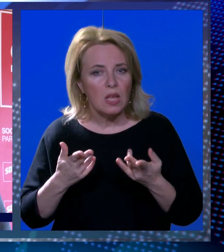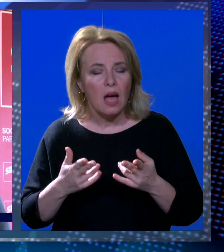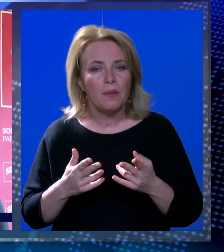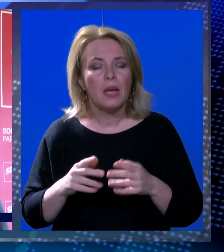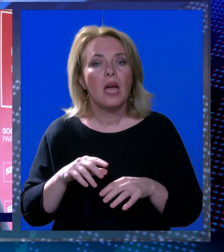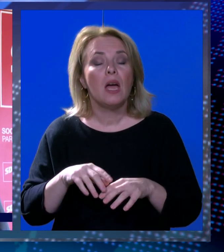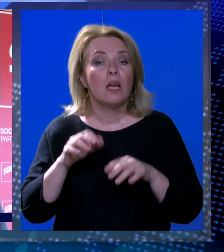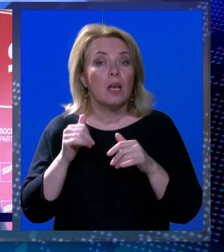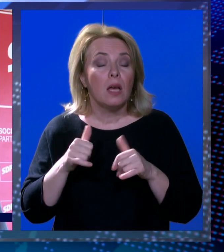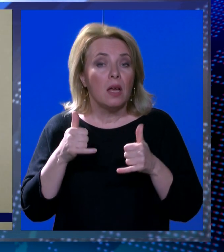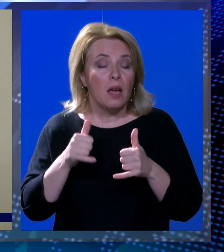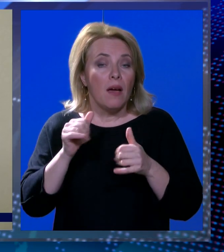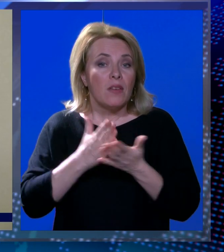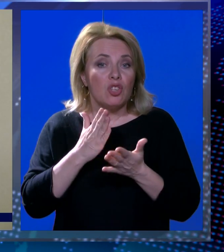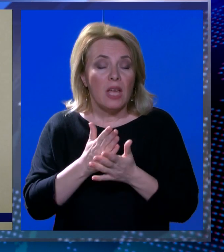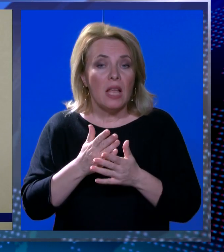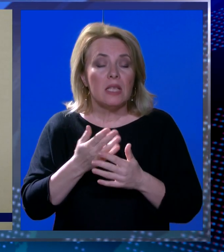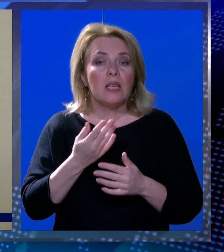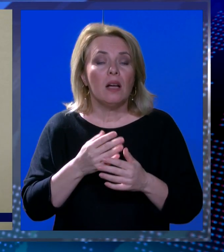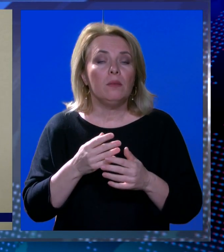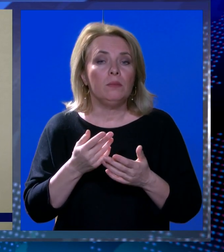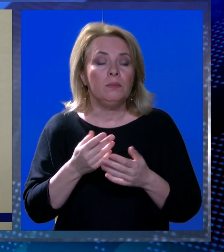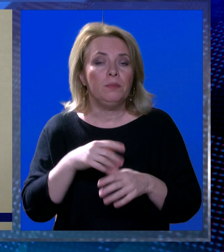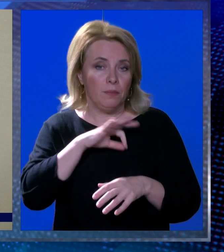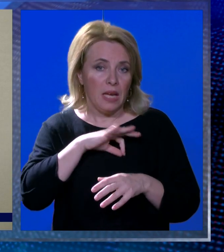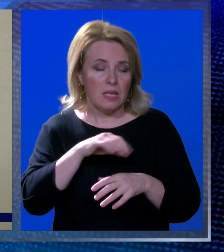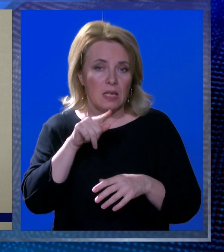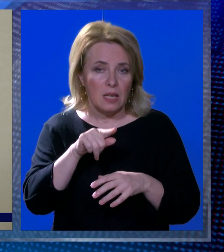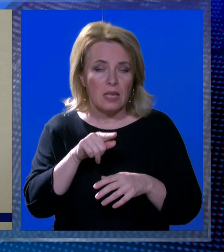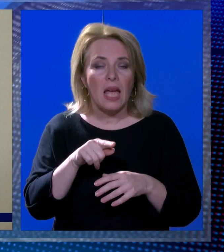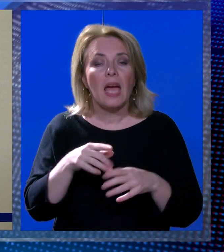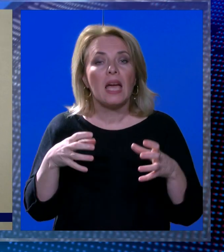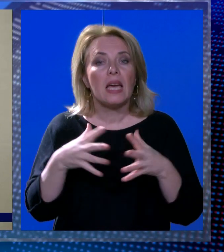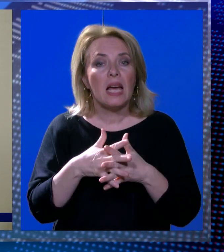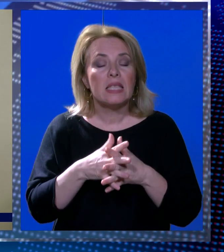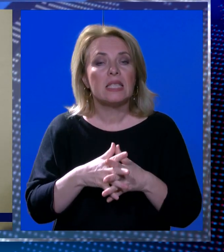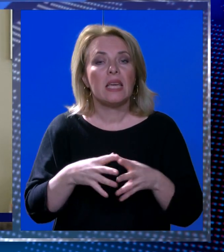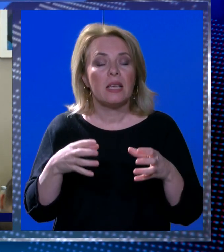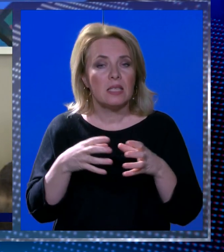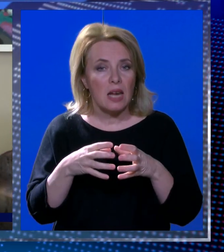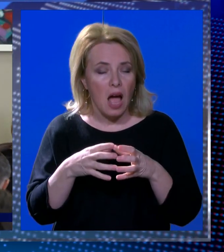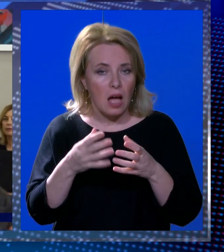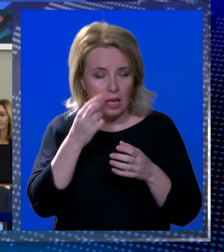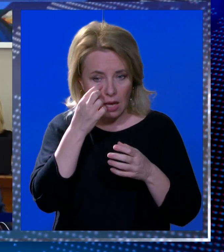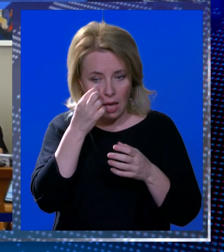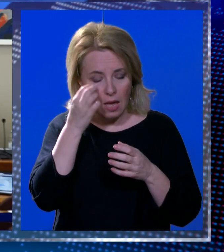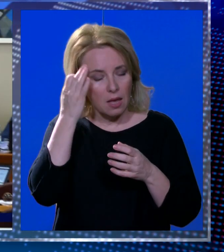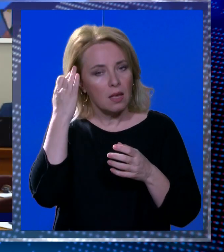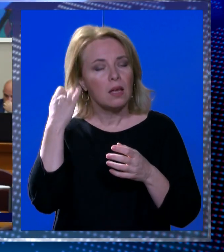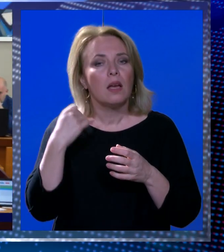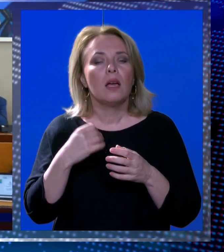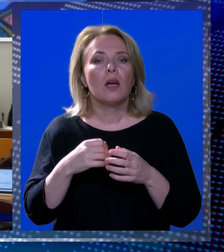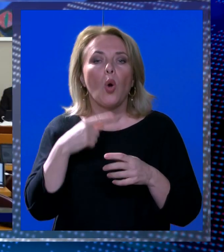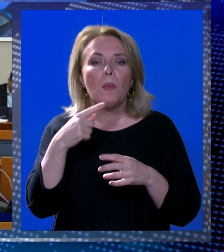gradske organizacije SDP-a, vršiteljica dužnosti predsjednice ove gradske stranke Anita Bonačić-Obradović za Dnevnike pogledala u retrovizor